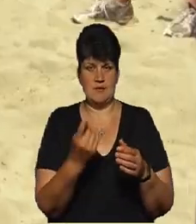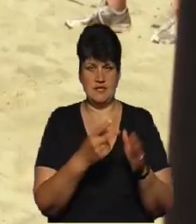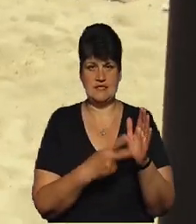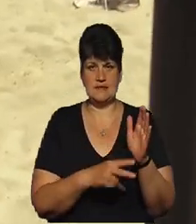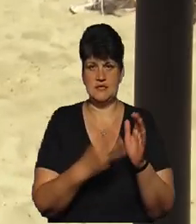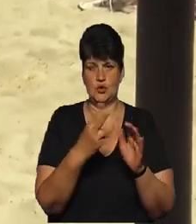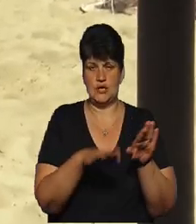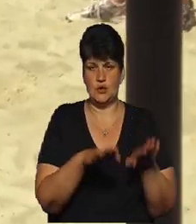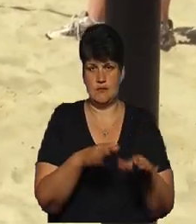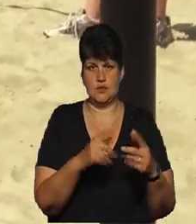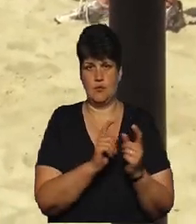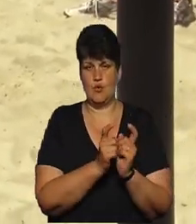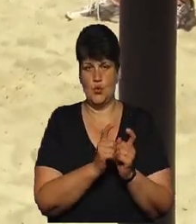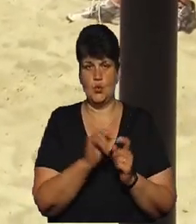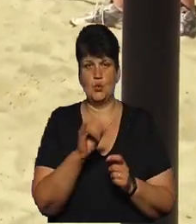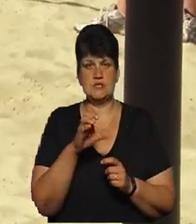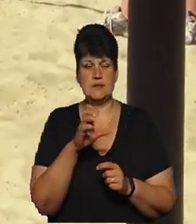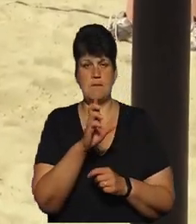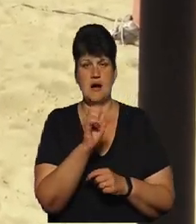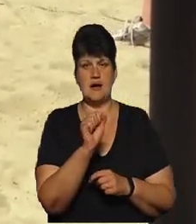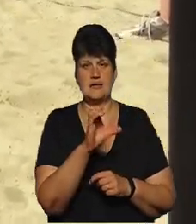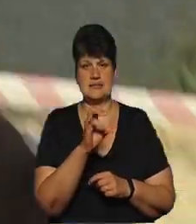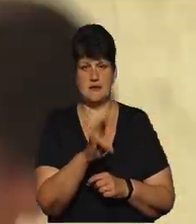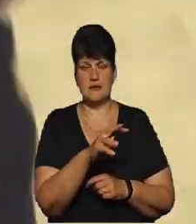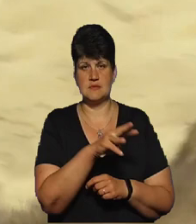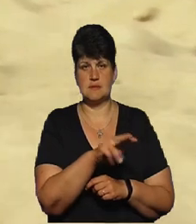борються тернополяни Устим Басан і Максим Павка.